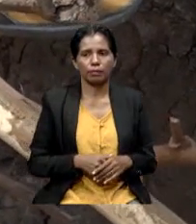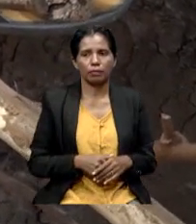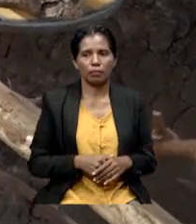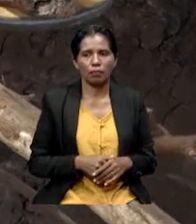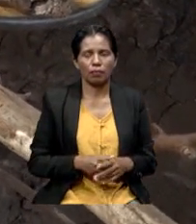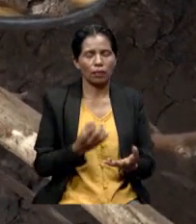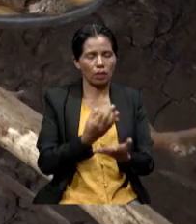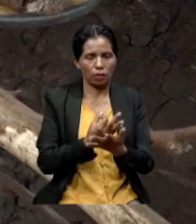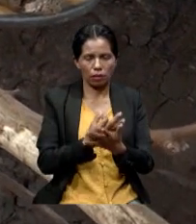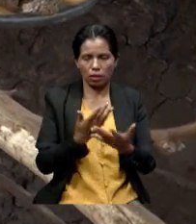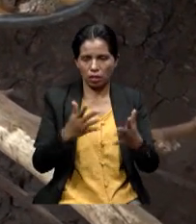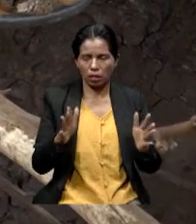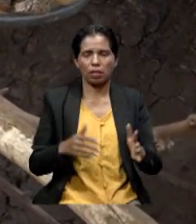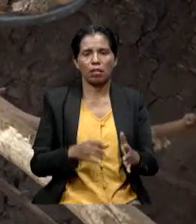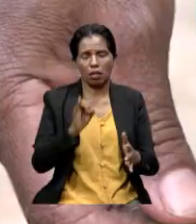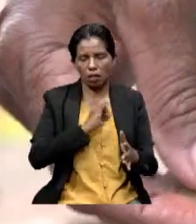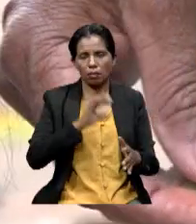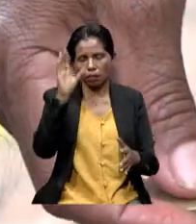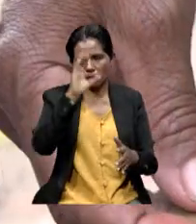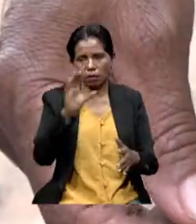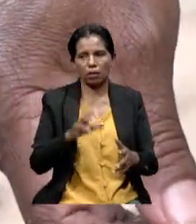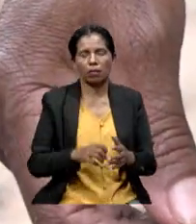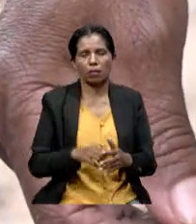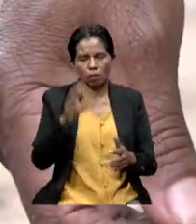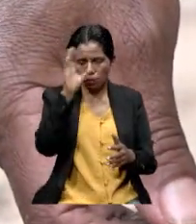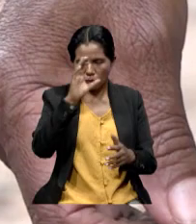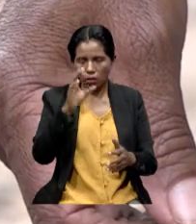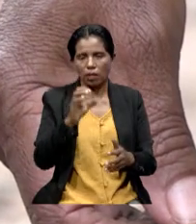Sana lah ya mus, tinggi perusahaan bukan hari.